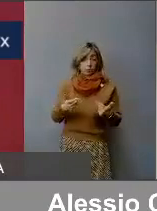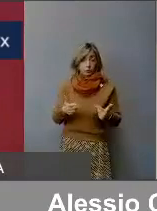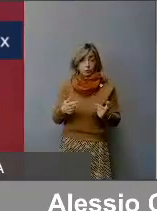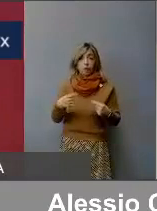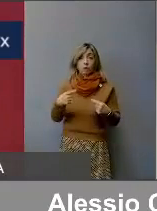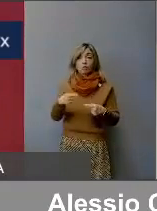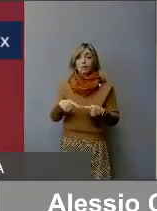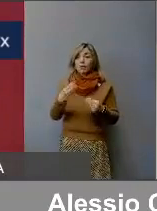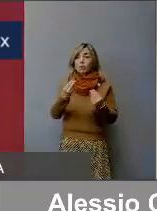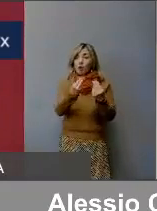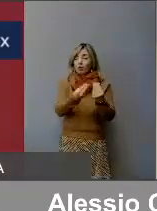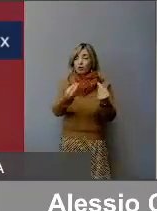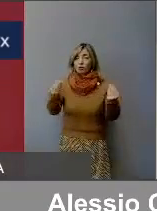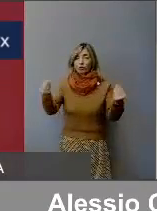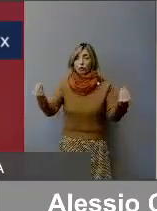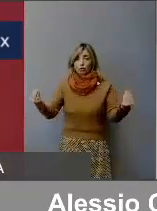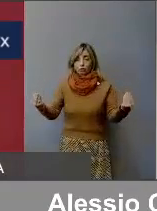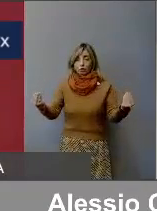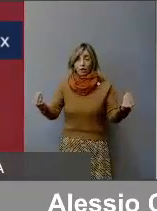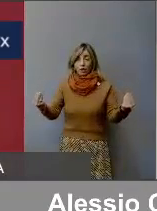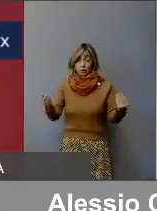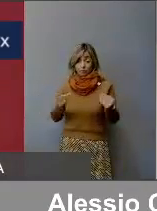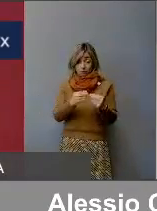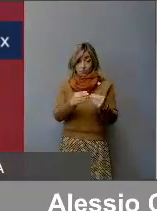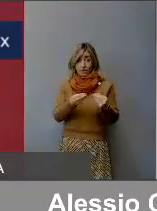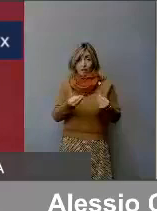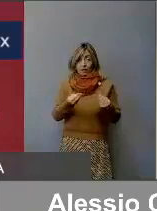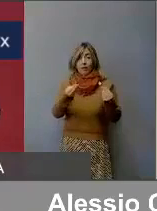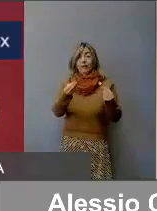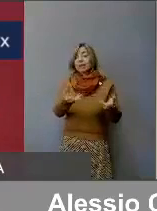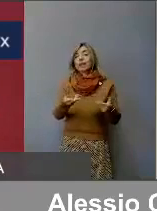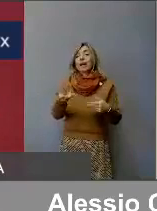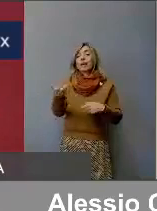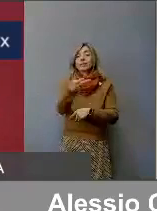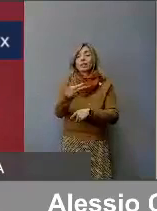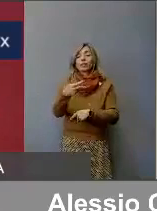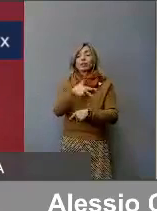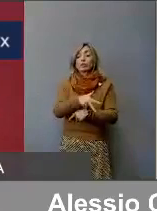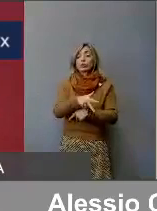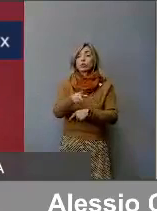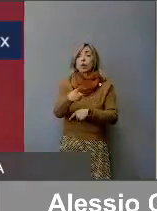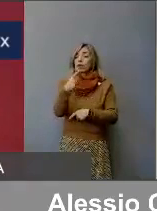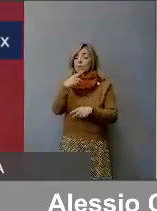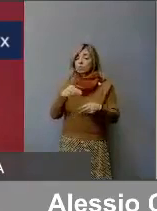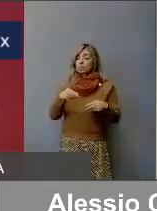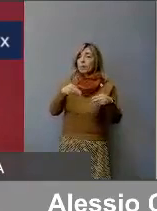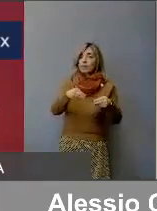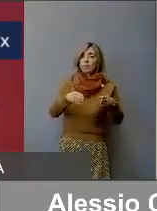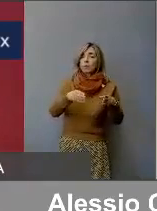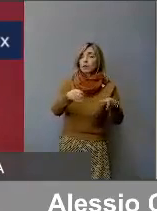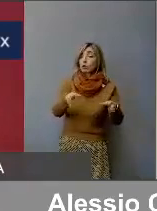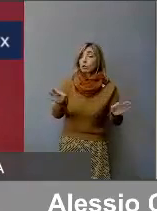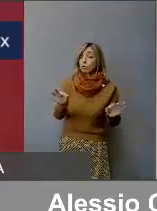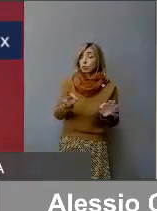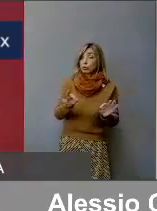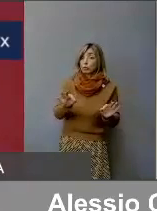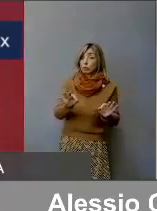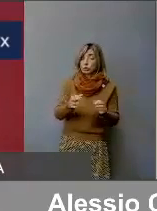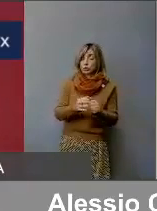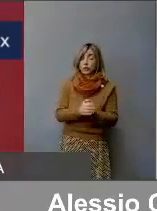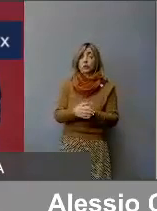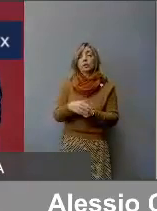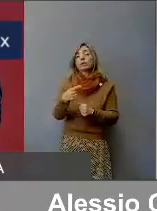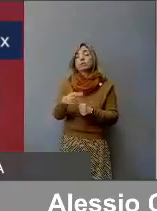di servizi di queste prestazioni sociali non sono stati praticamente parte attiva in questo percorso chiaramente noi